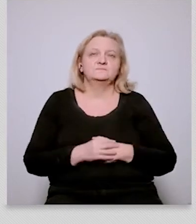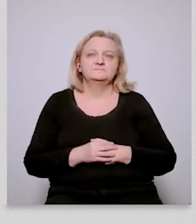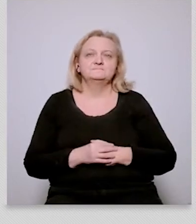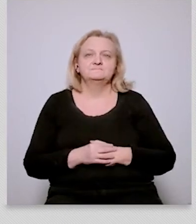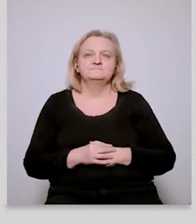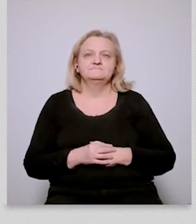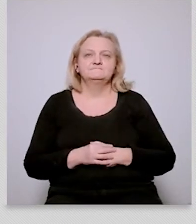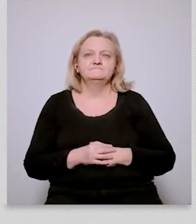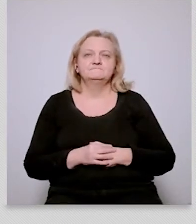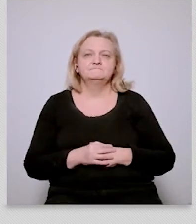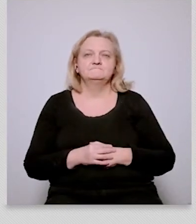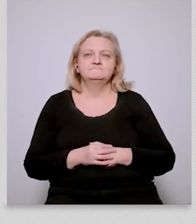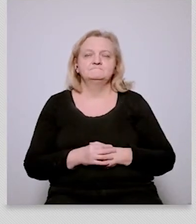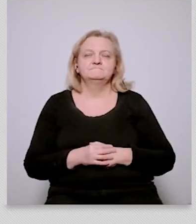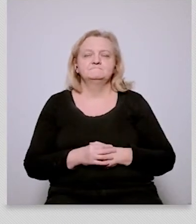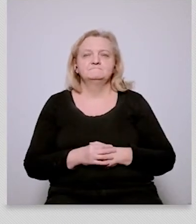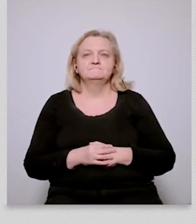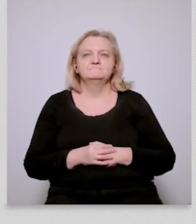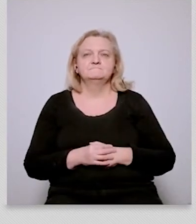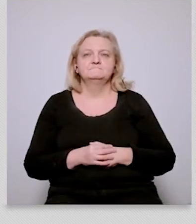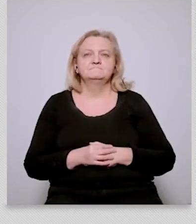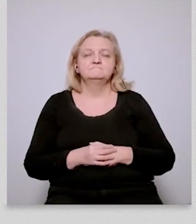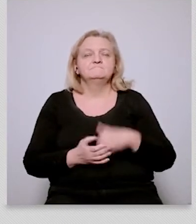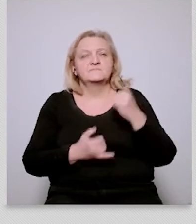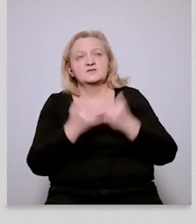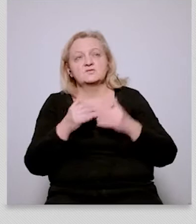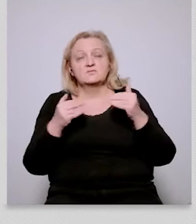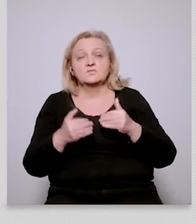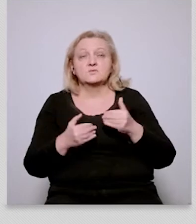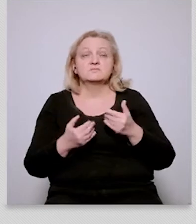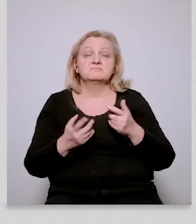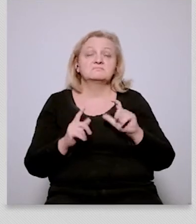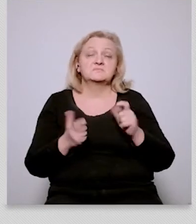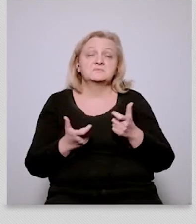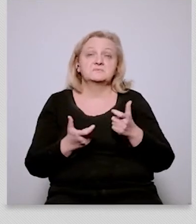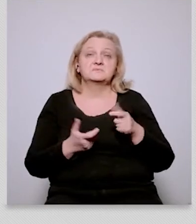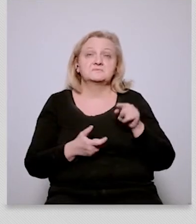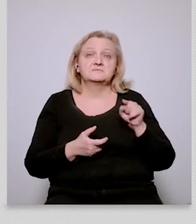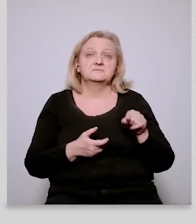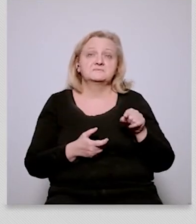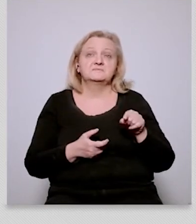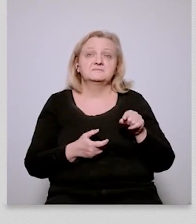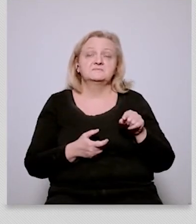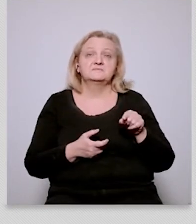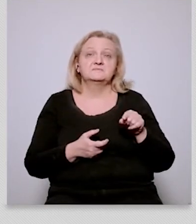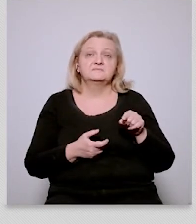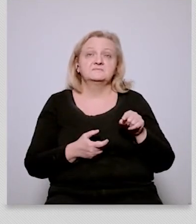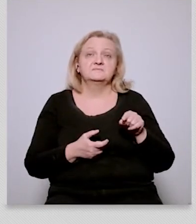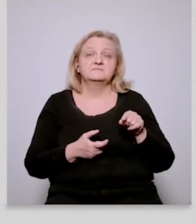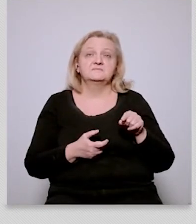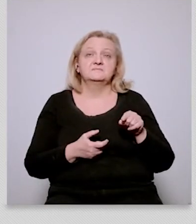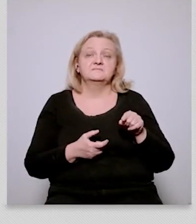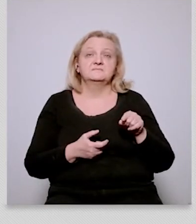i jeżeli możemy na czymś polegać no to